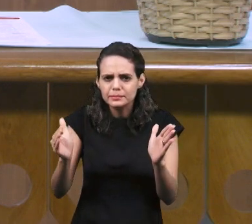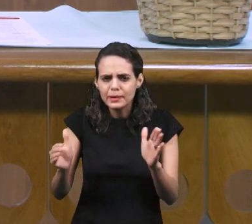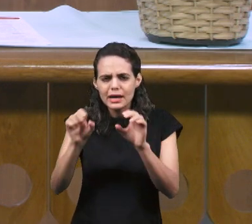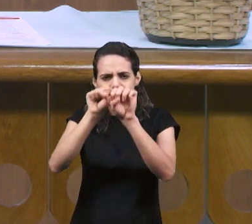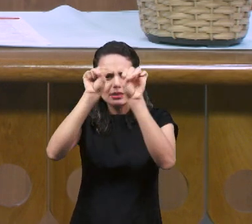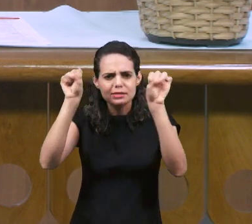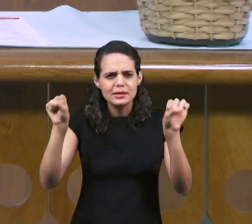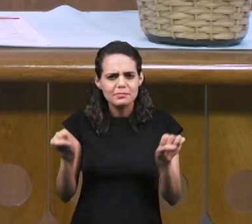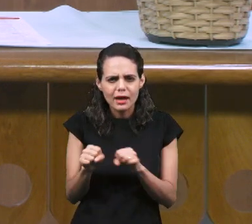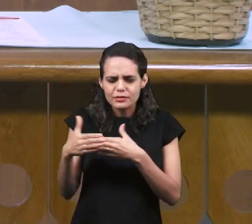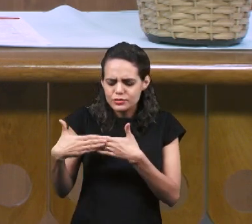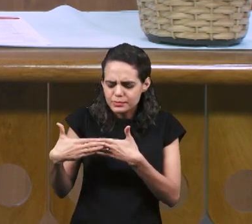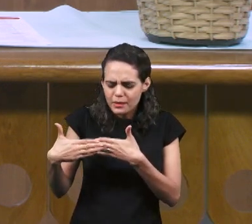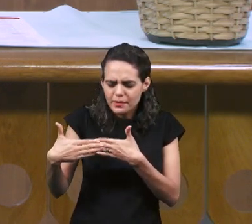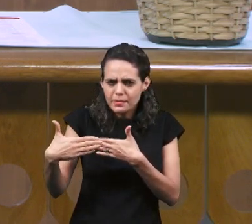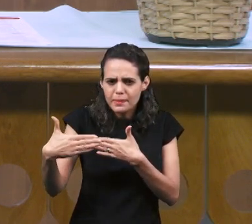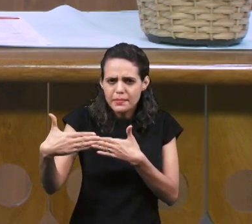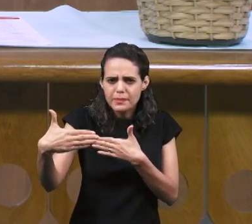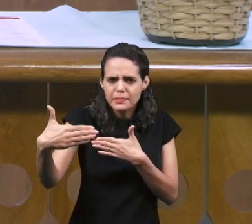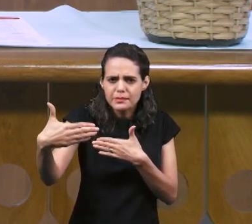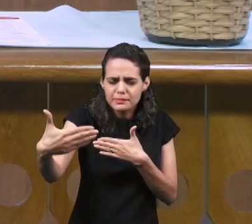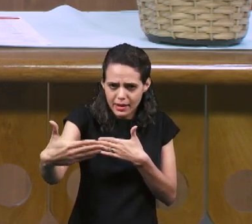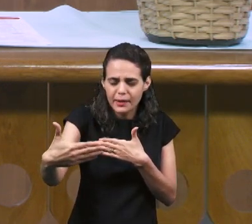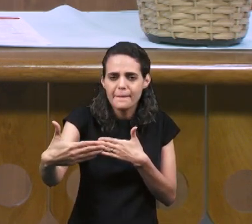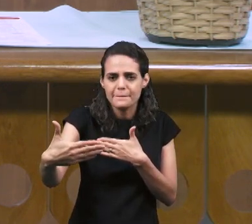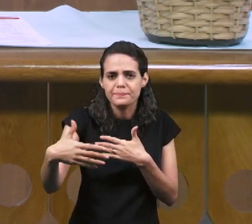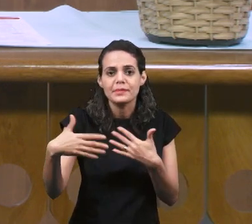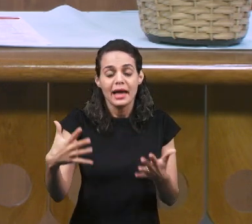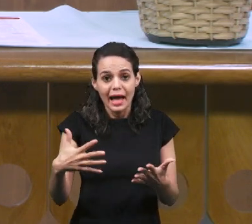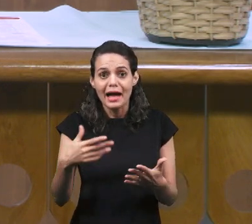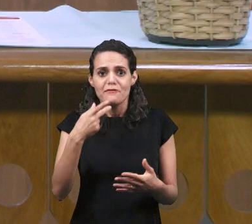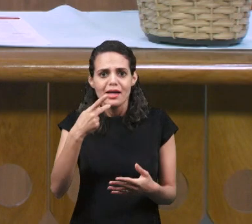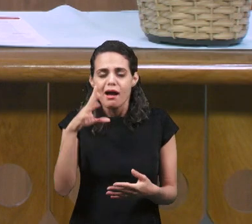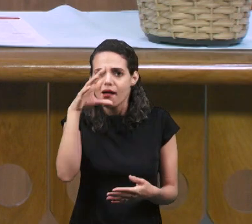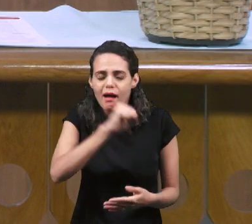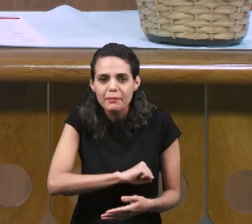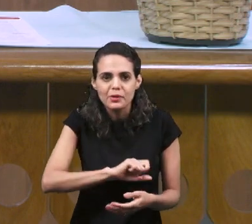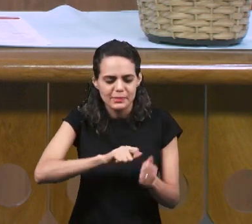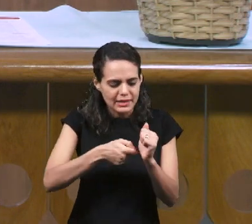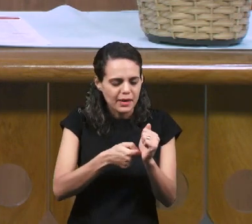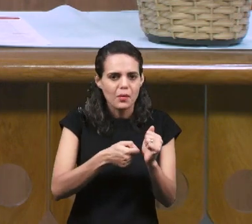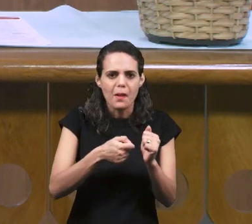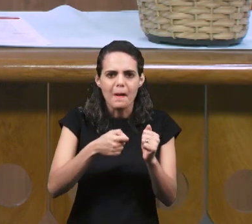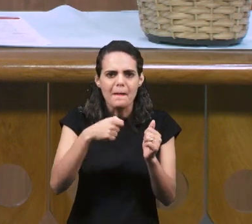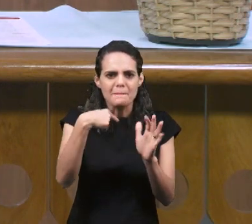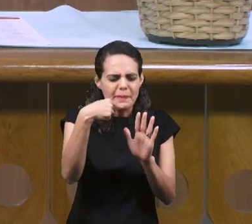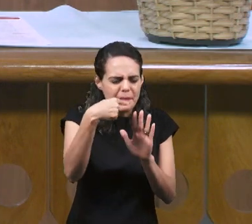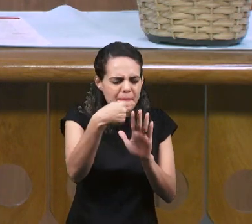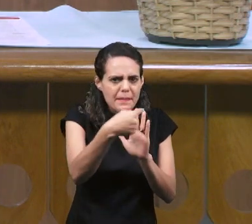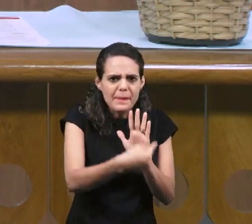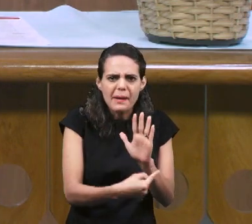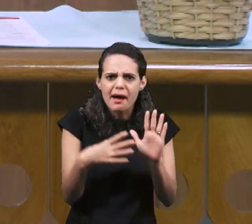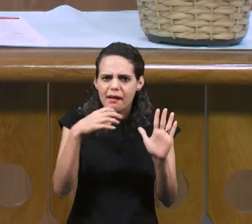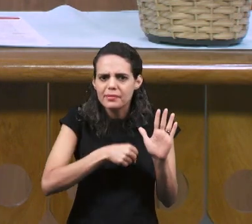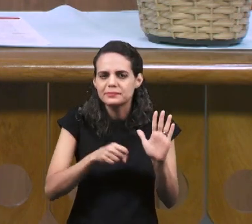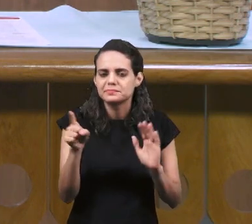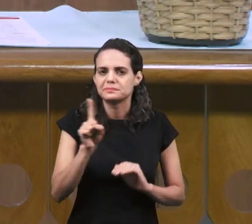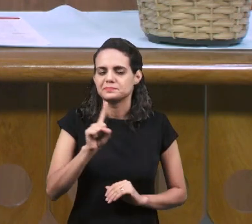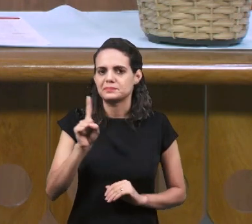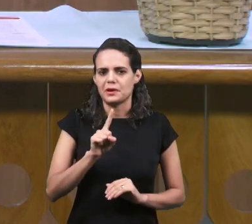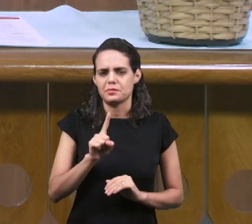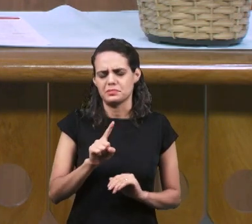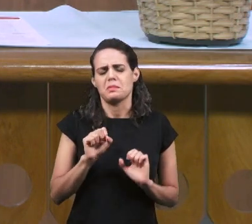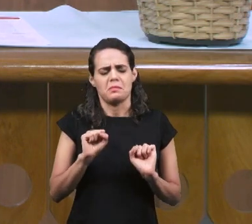mystère, ceci, cela, tout va bien. On peut définir, il n'y a pas de problème. Mais notre grande